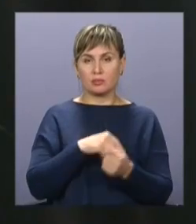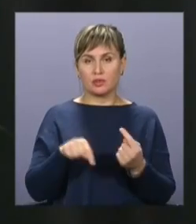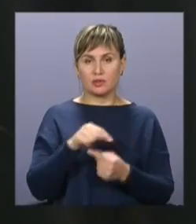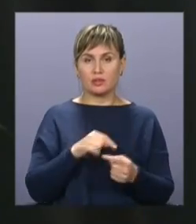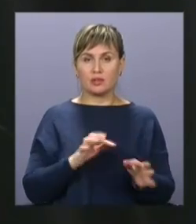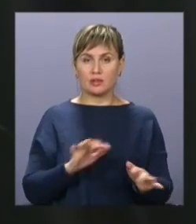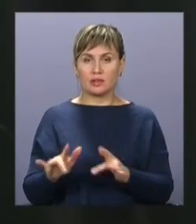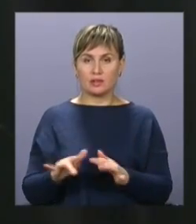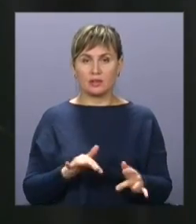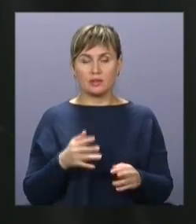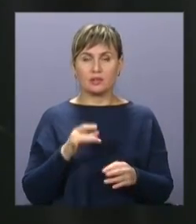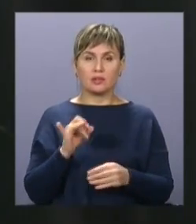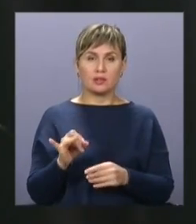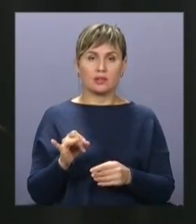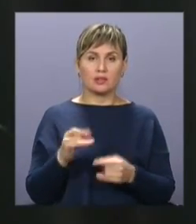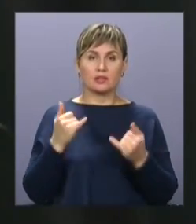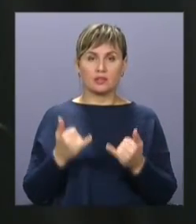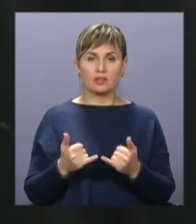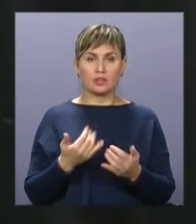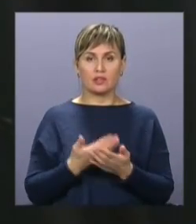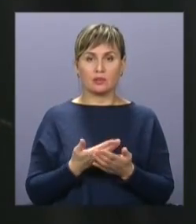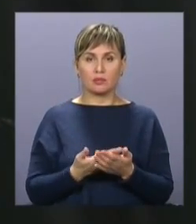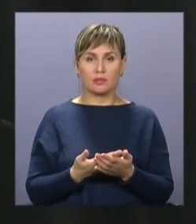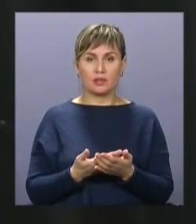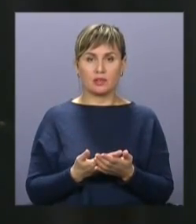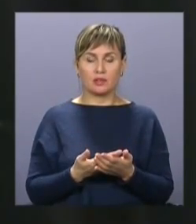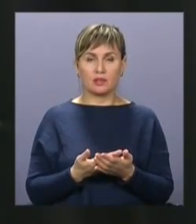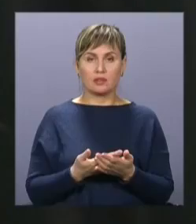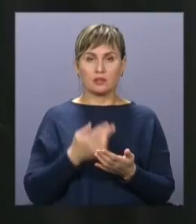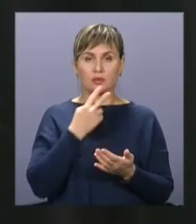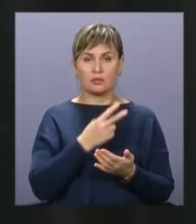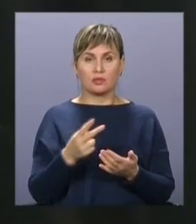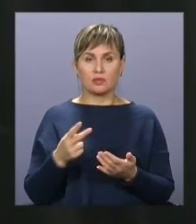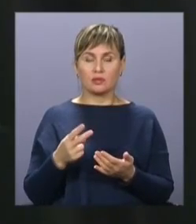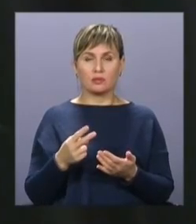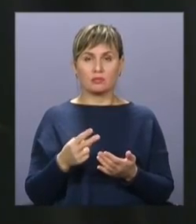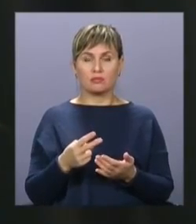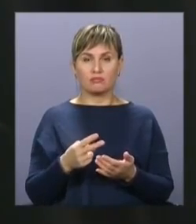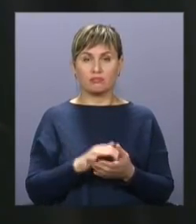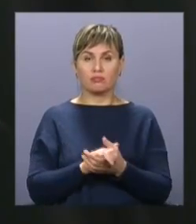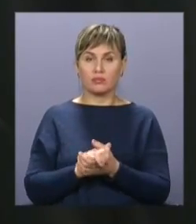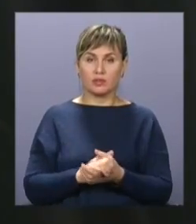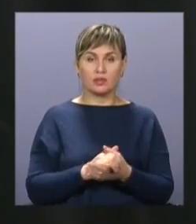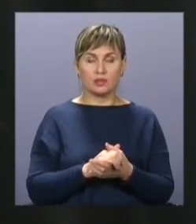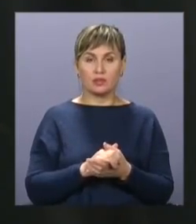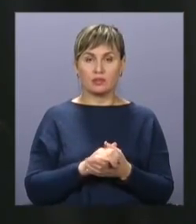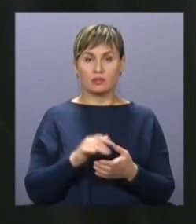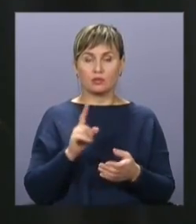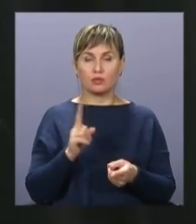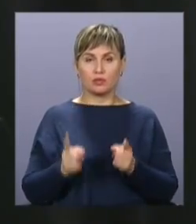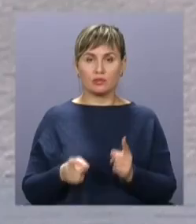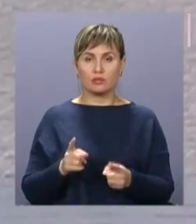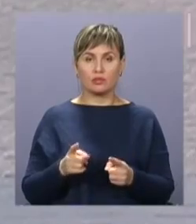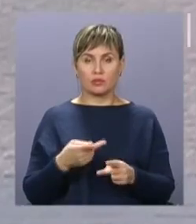предпринимательской деятельности. И сейчас, например, видно невооруженным глазом, да, о том, что действительно оно